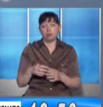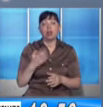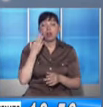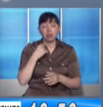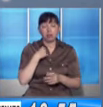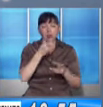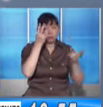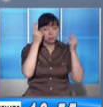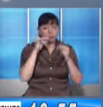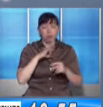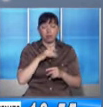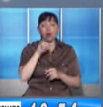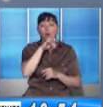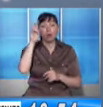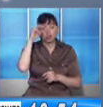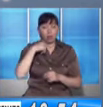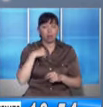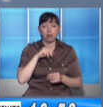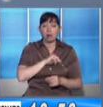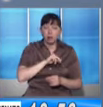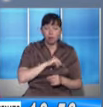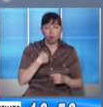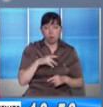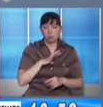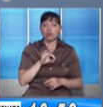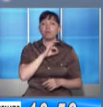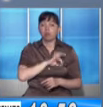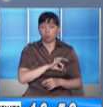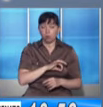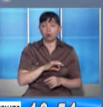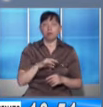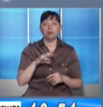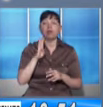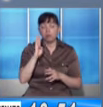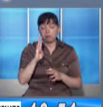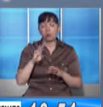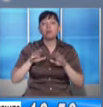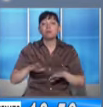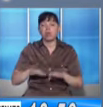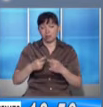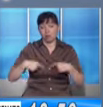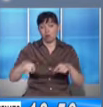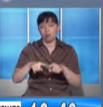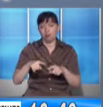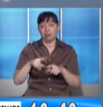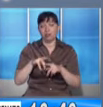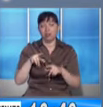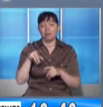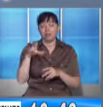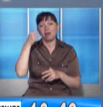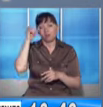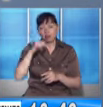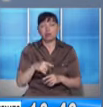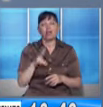stat a fost utilă în aplicarea ei la nivel local. Dar am înțeles, stimați prieteni, reformele în